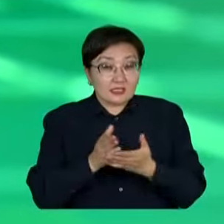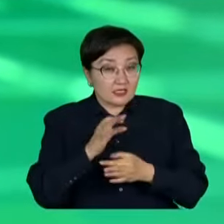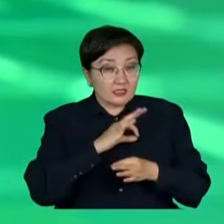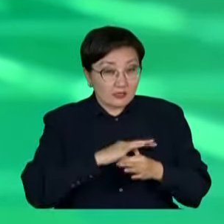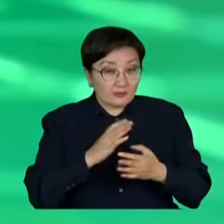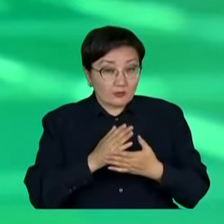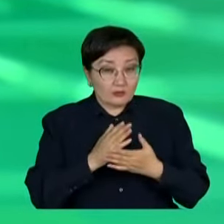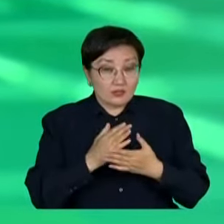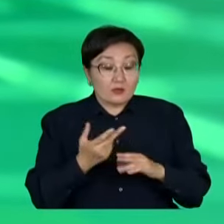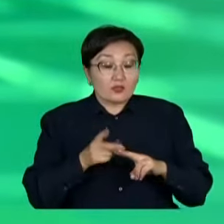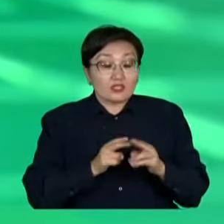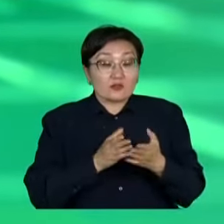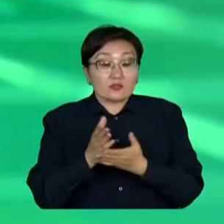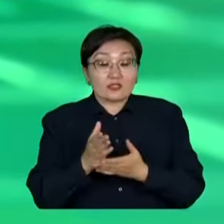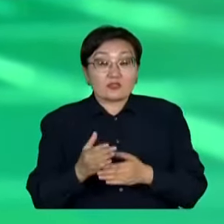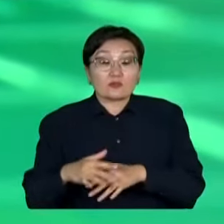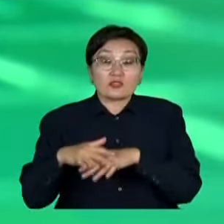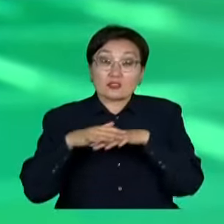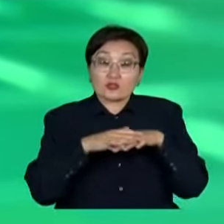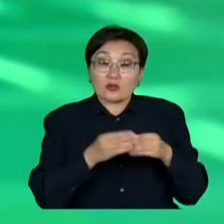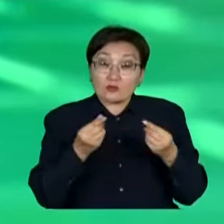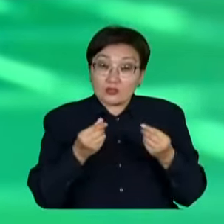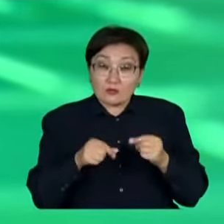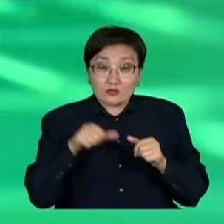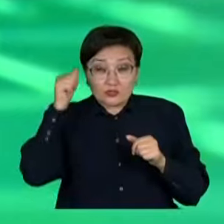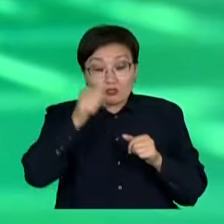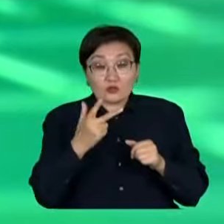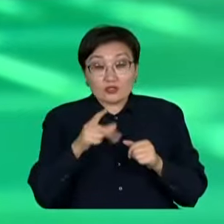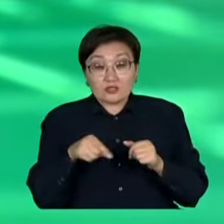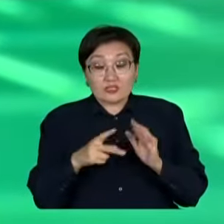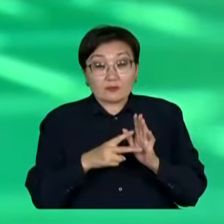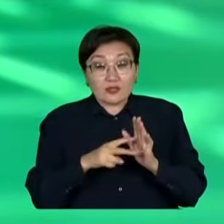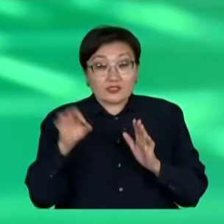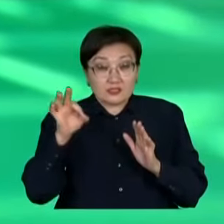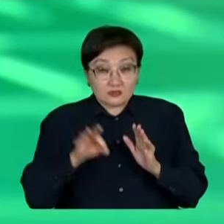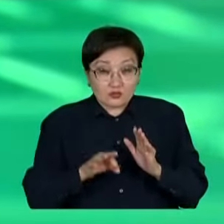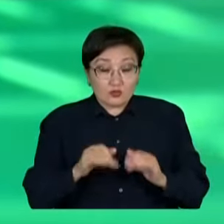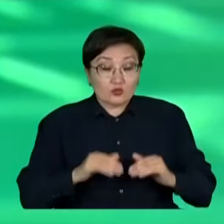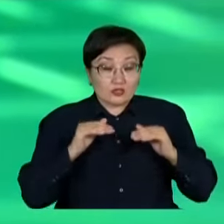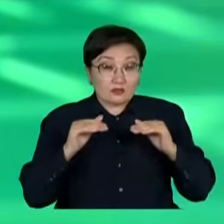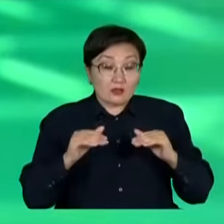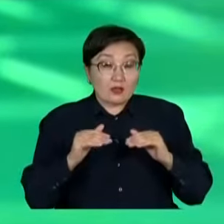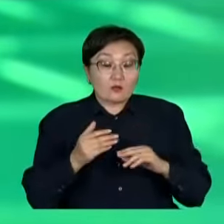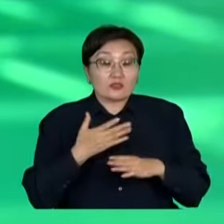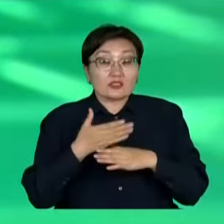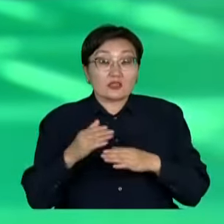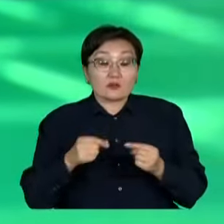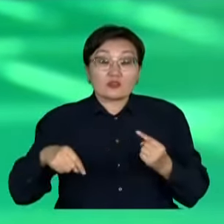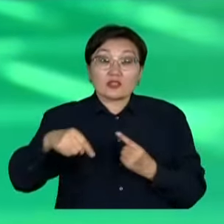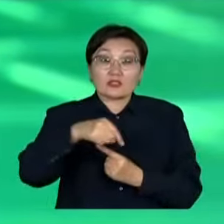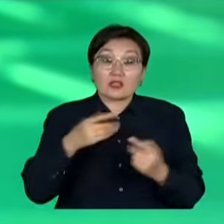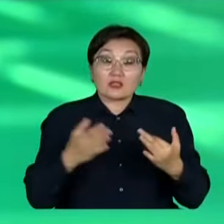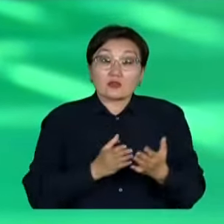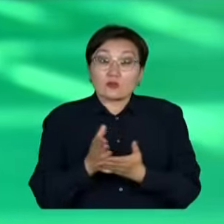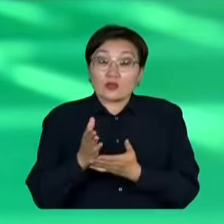отыр. Аталған салаға шеттен тартылған қаржы көлемі биыл 3,8%-ға өскен. Бұдан бөлек инвесторлар қай